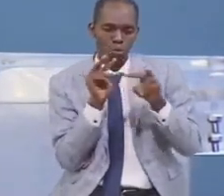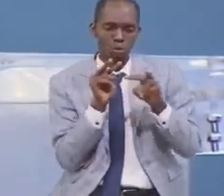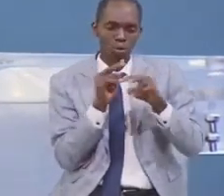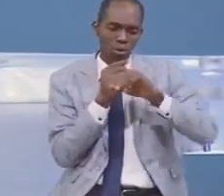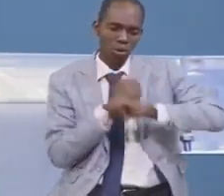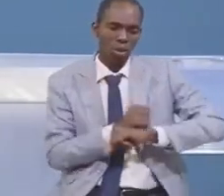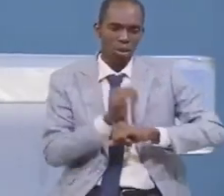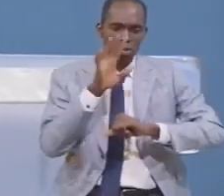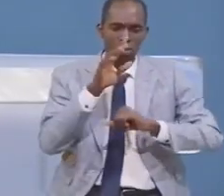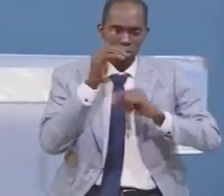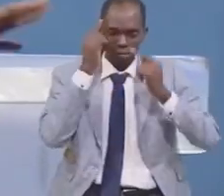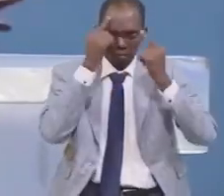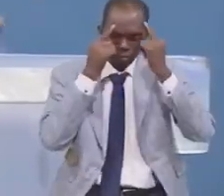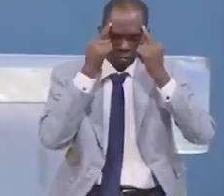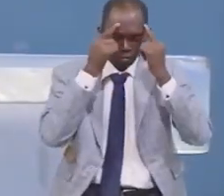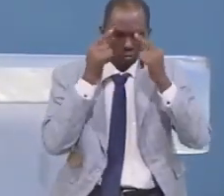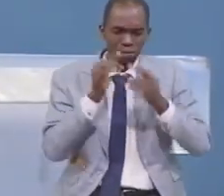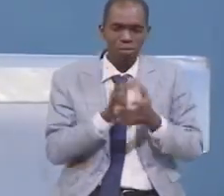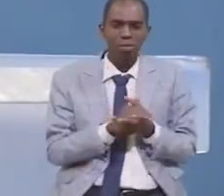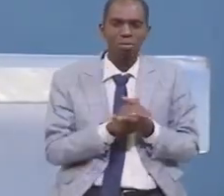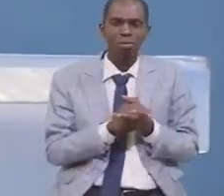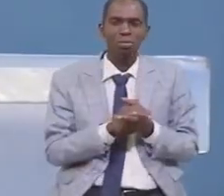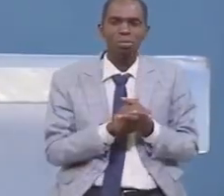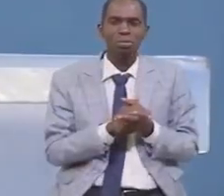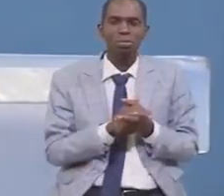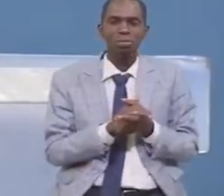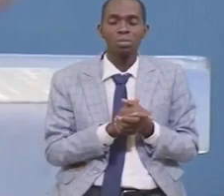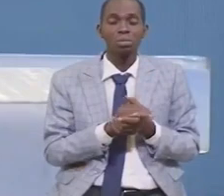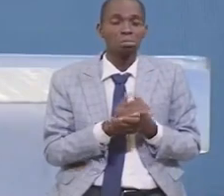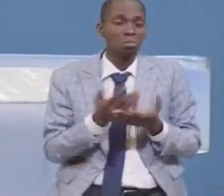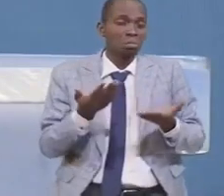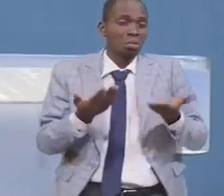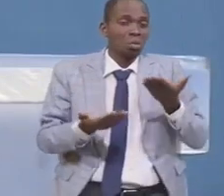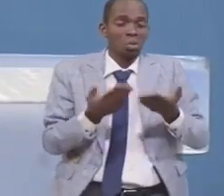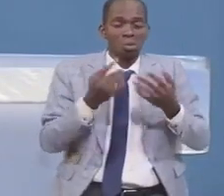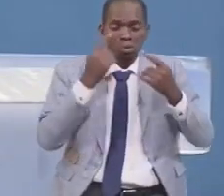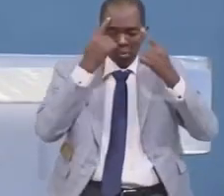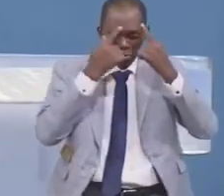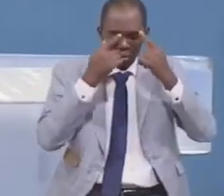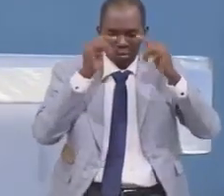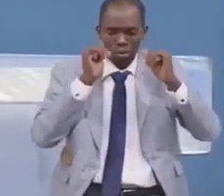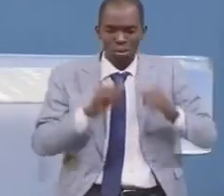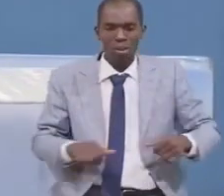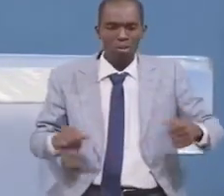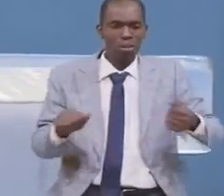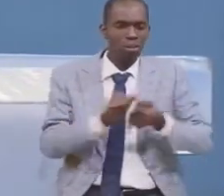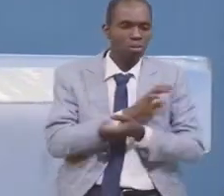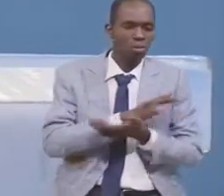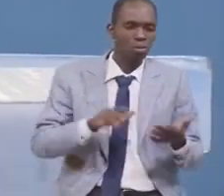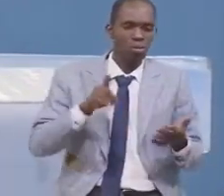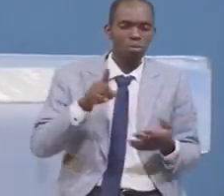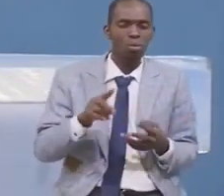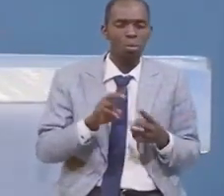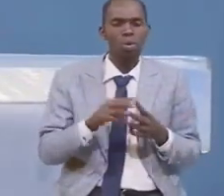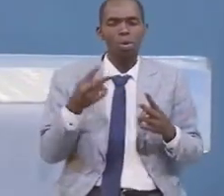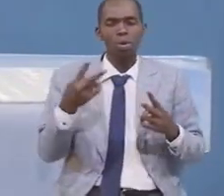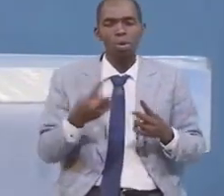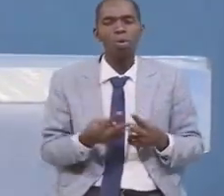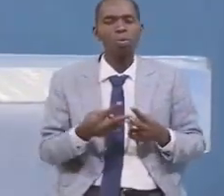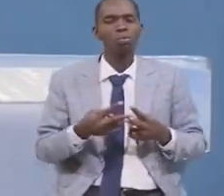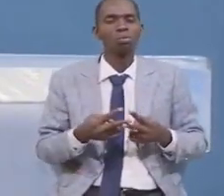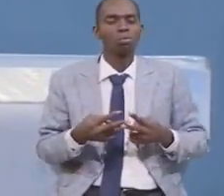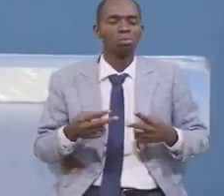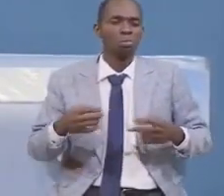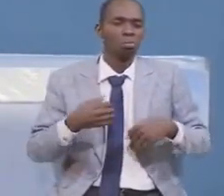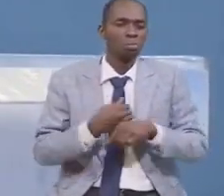ఆలోచనలను గమనించుకోండి Your thoughts can either destroy you or delight you or make life what life ought to